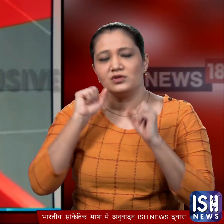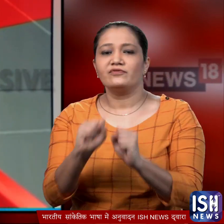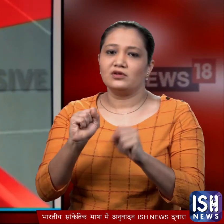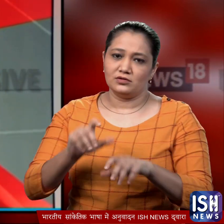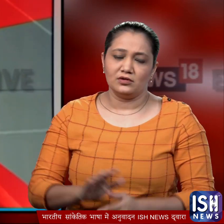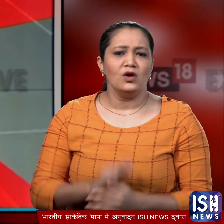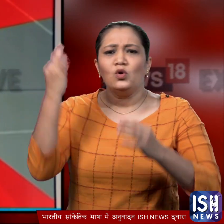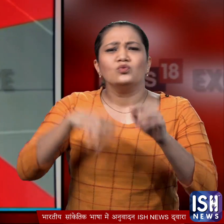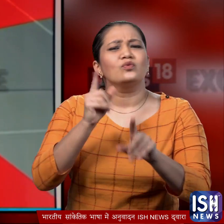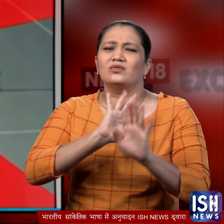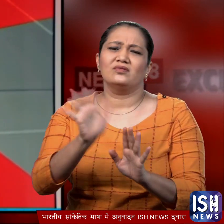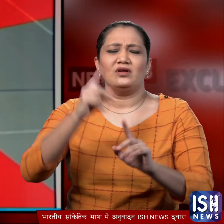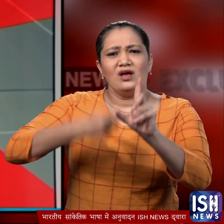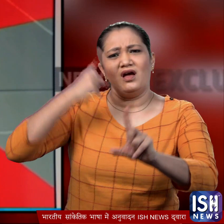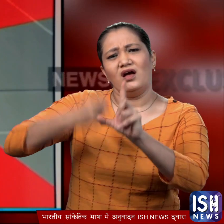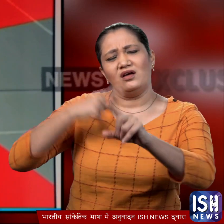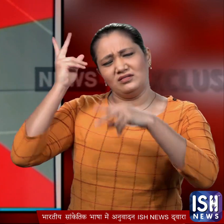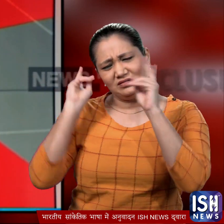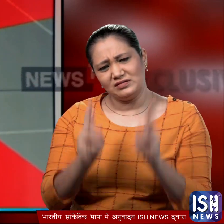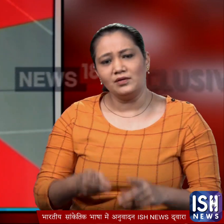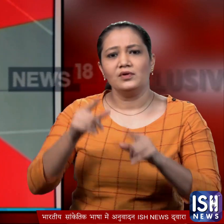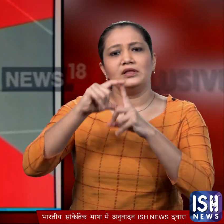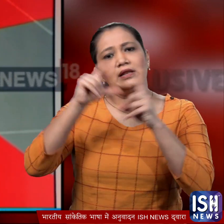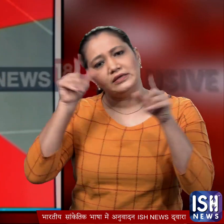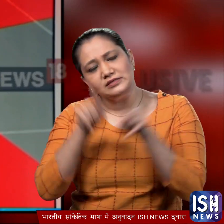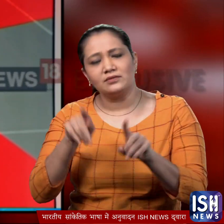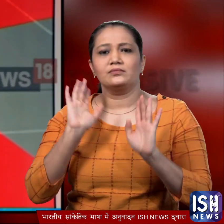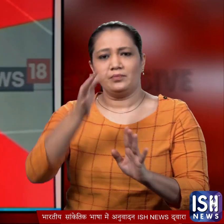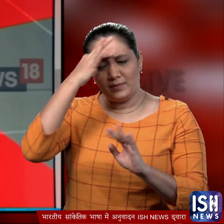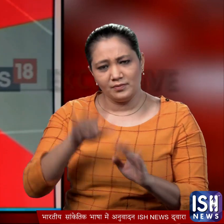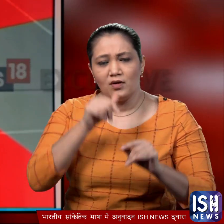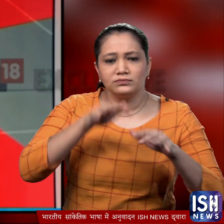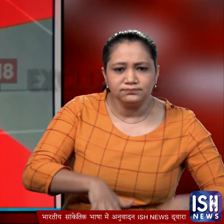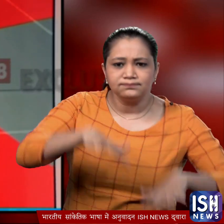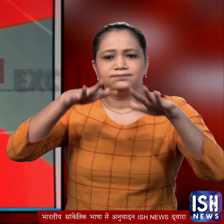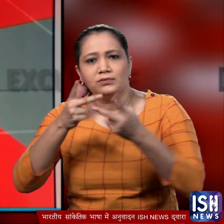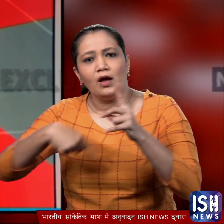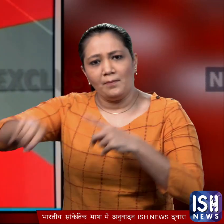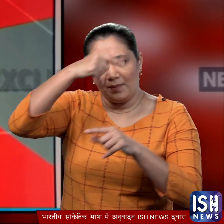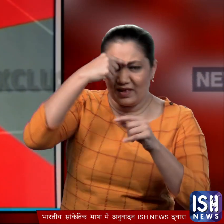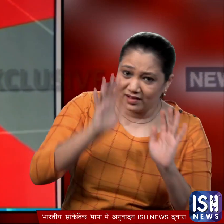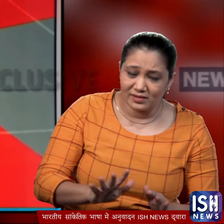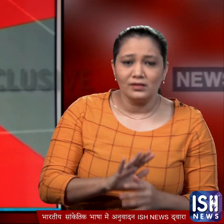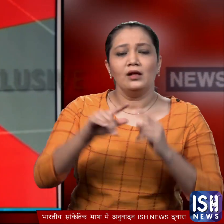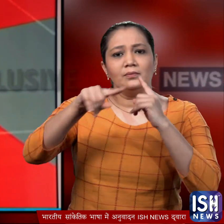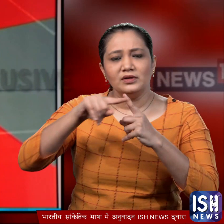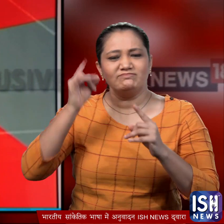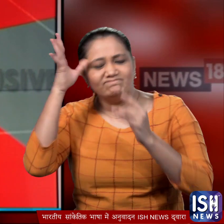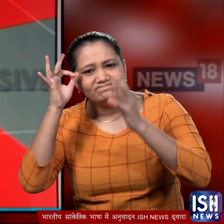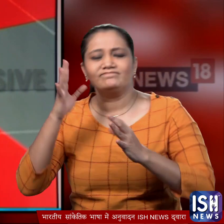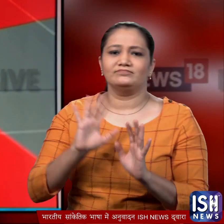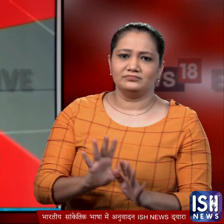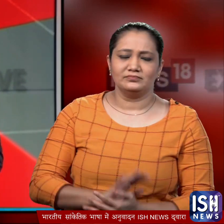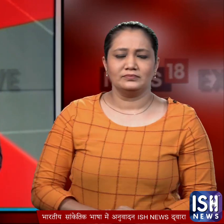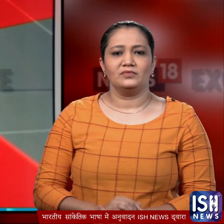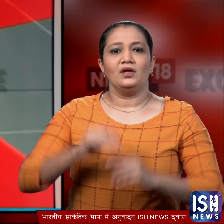ये समस्या नई नहीं है। हर साल जब बारिश होती है तो दिल्ली की रफ्तार यूं ही रुक जाती है। जगह जगह पानी भरने से लोग परेशान होते हैं और अपनी नाराजगी जताते